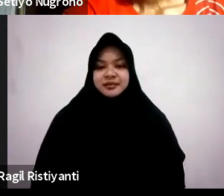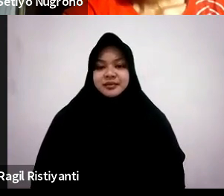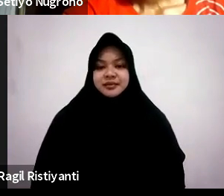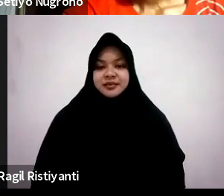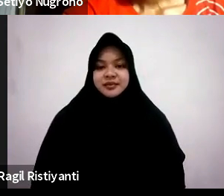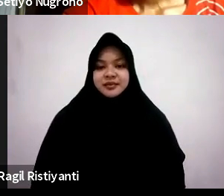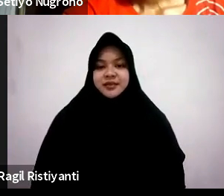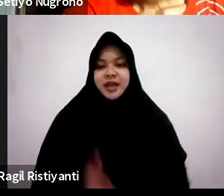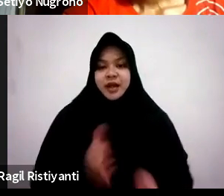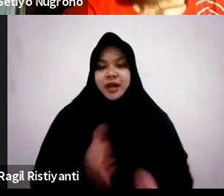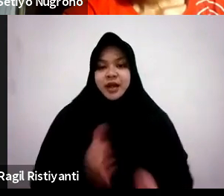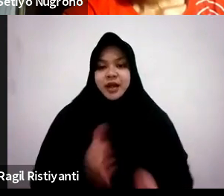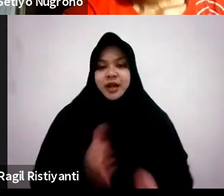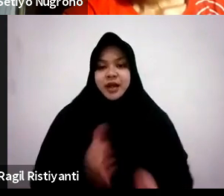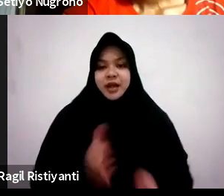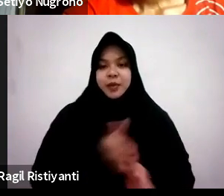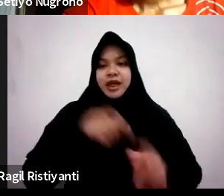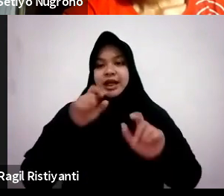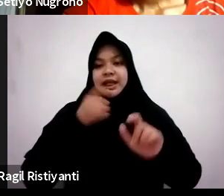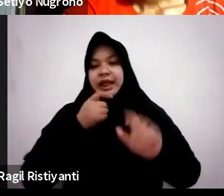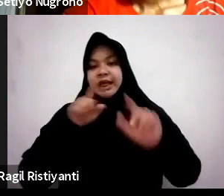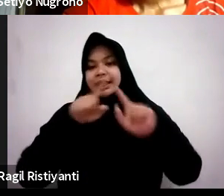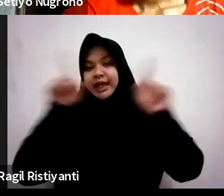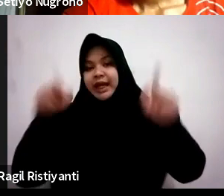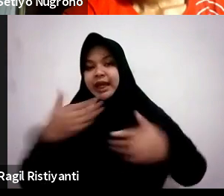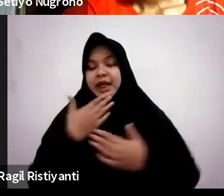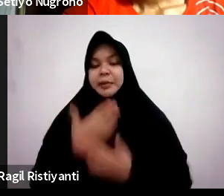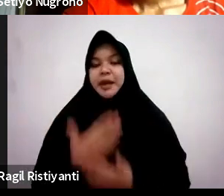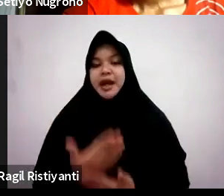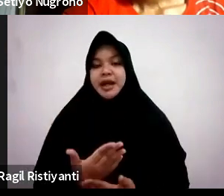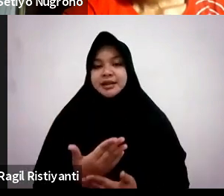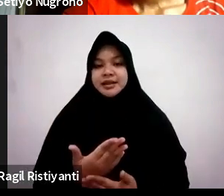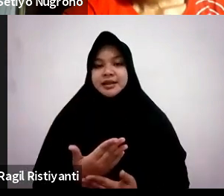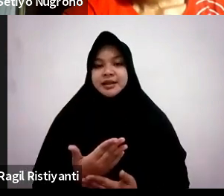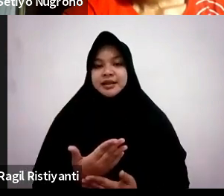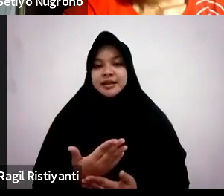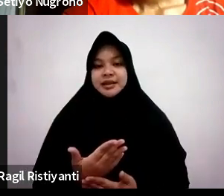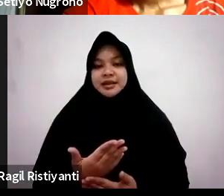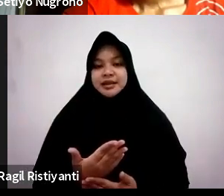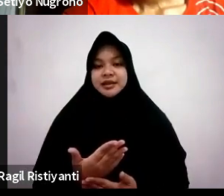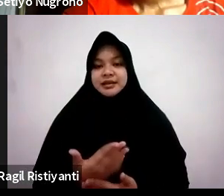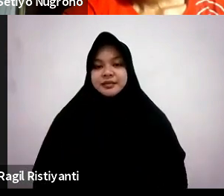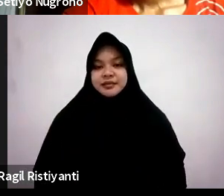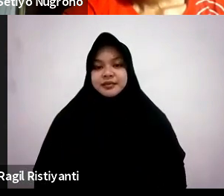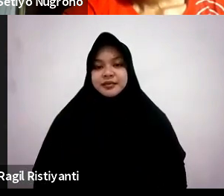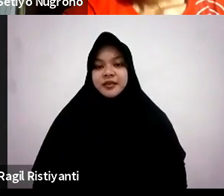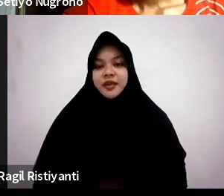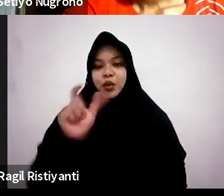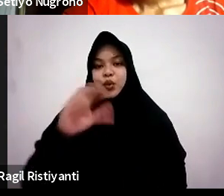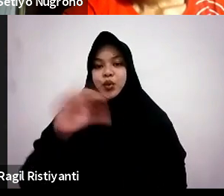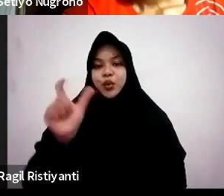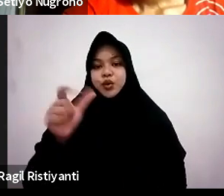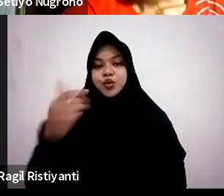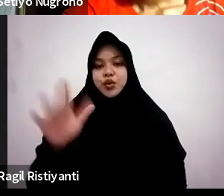sambil menunggu slide tentunya terima kasih kepada mauju yang sudah membuat